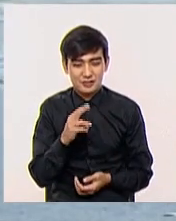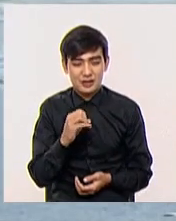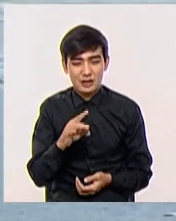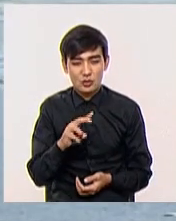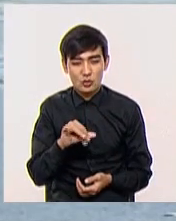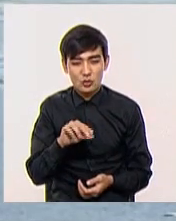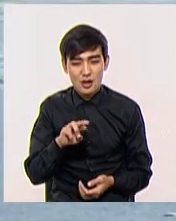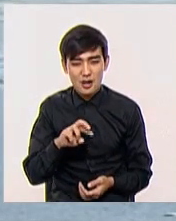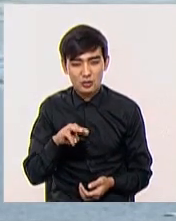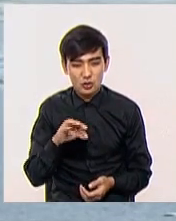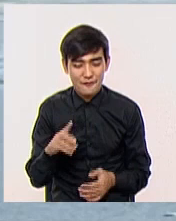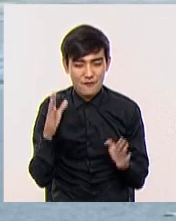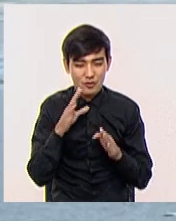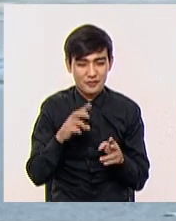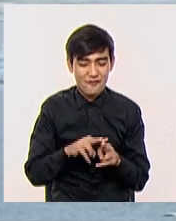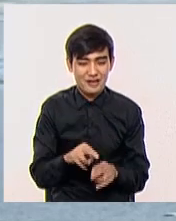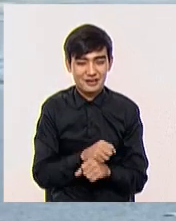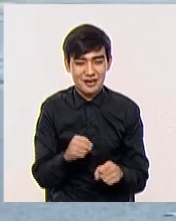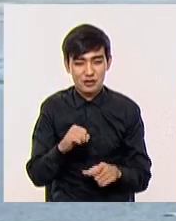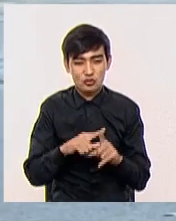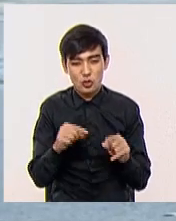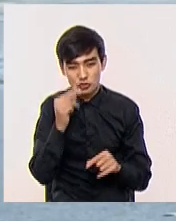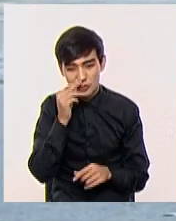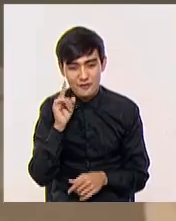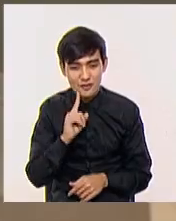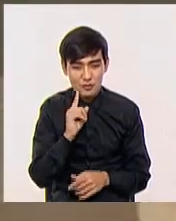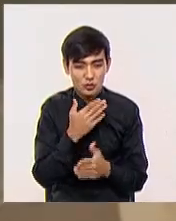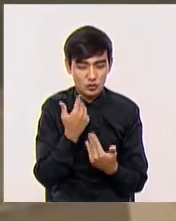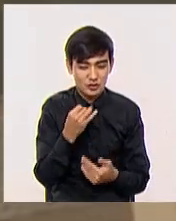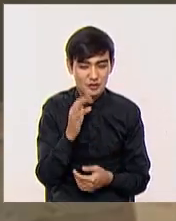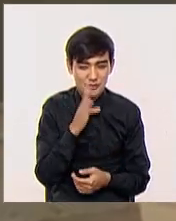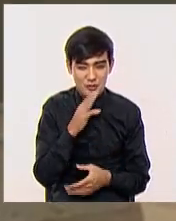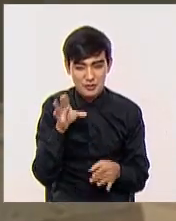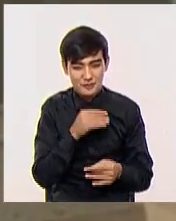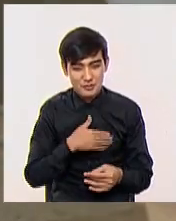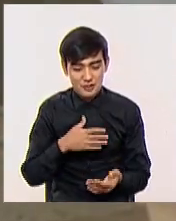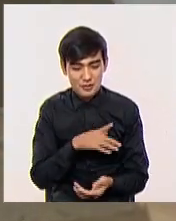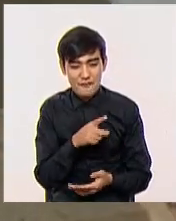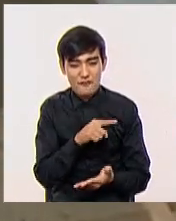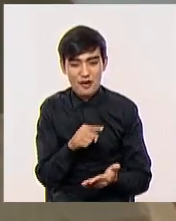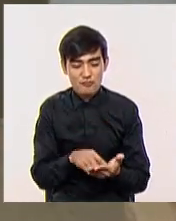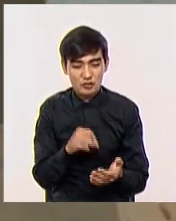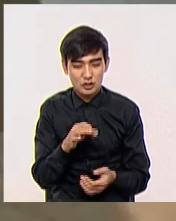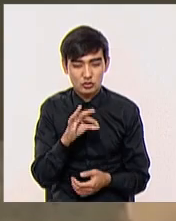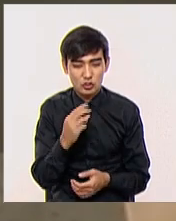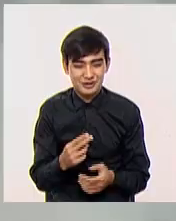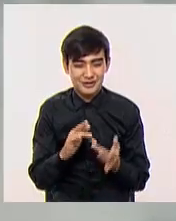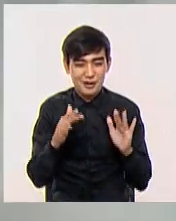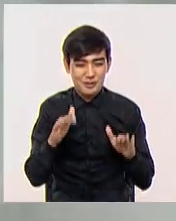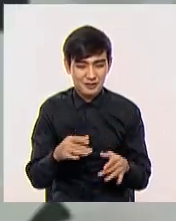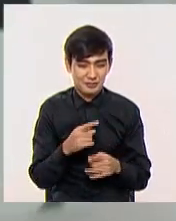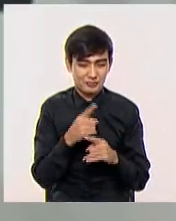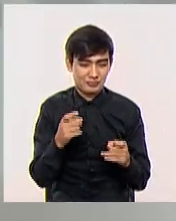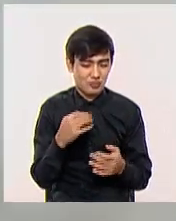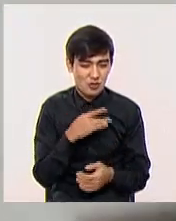для обеззараживания воздуха. Но в школах Шымкента их пока нет. Родители обеспокоились этим вопросом в социальных сетях.